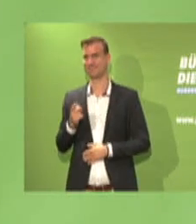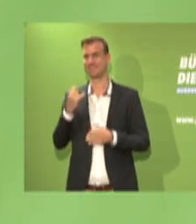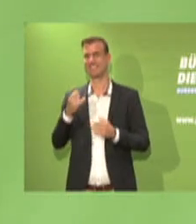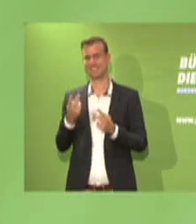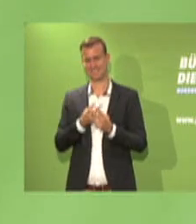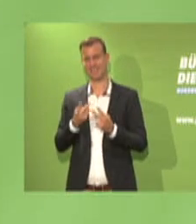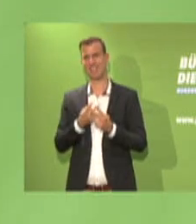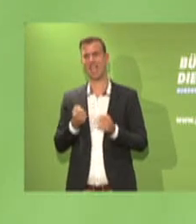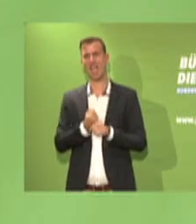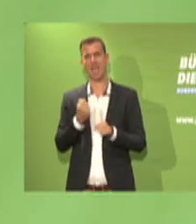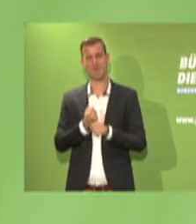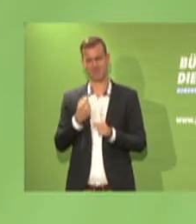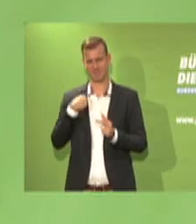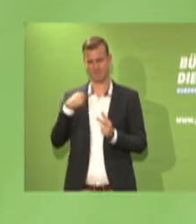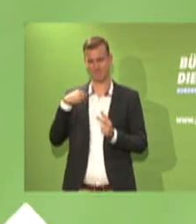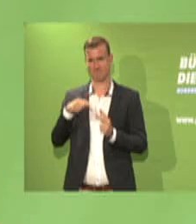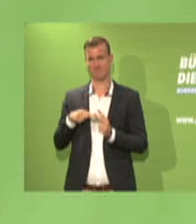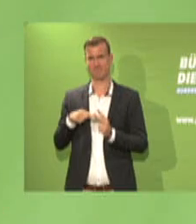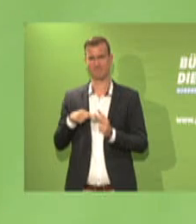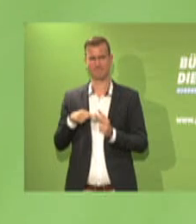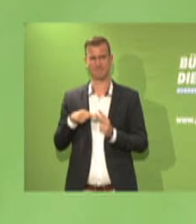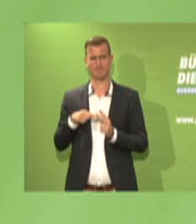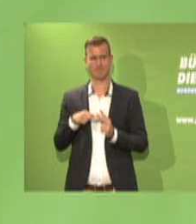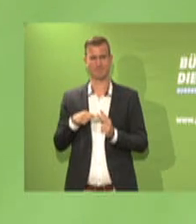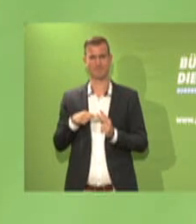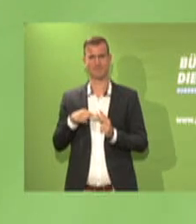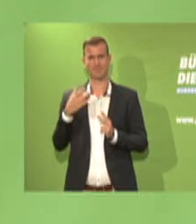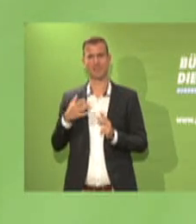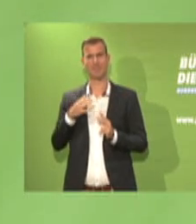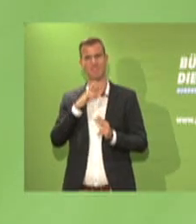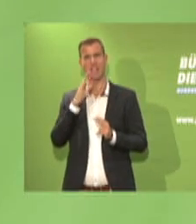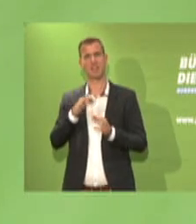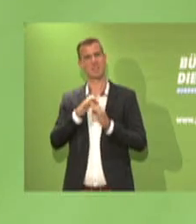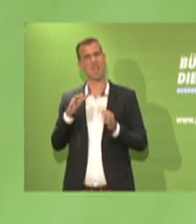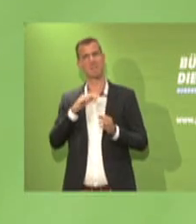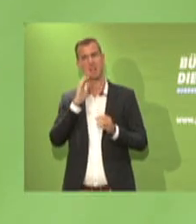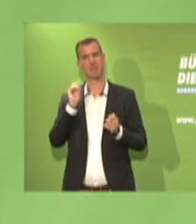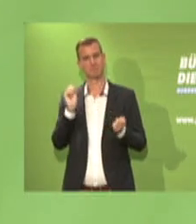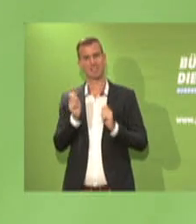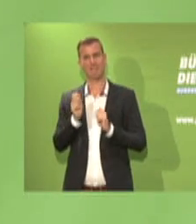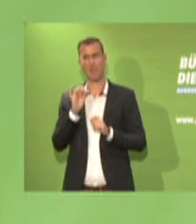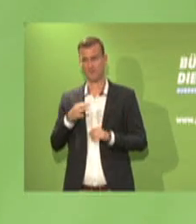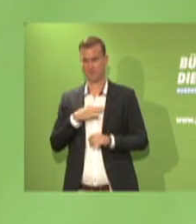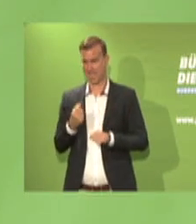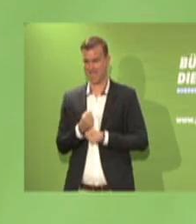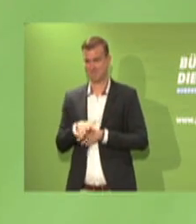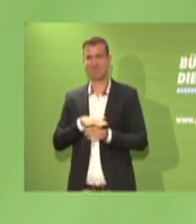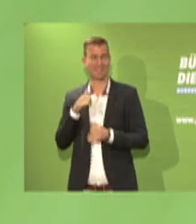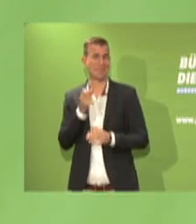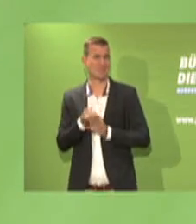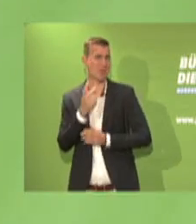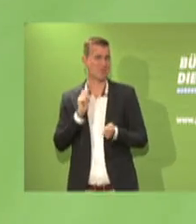zwei arbeitsame, für mich und andere durchaus lebensverändernde Tage hinter uns.